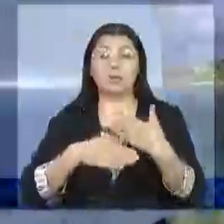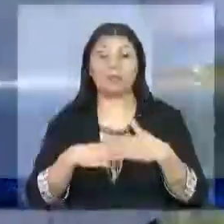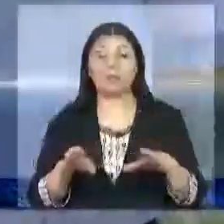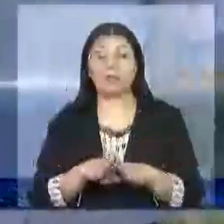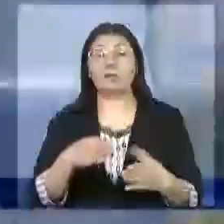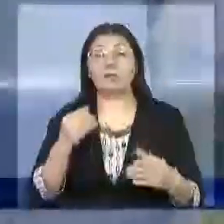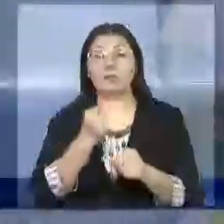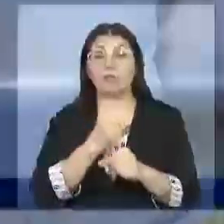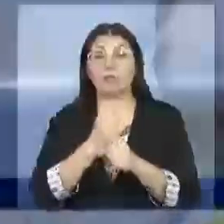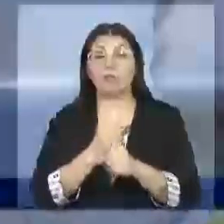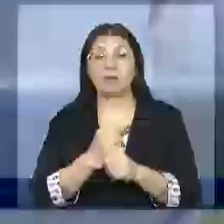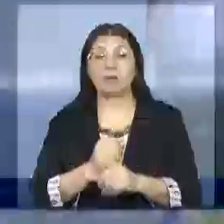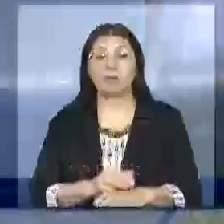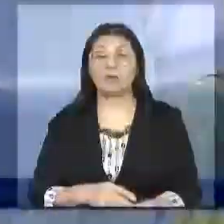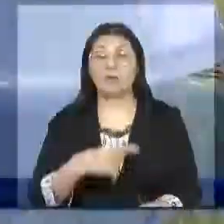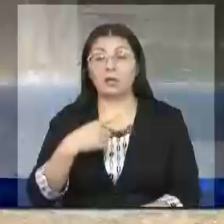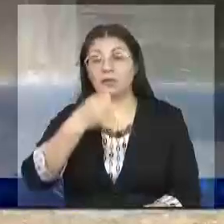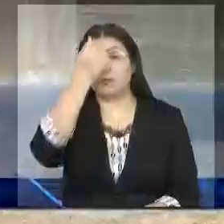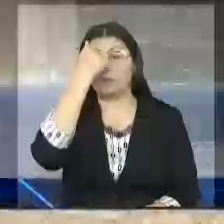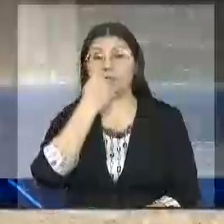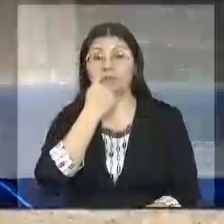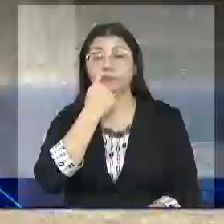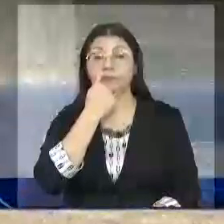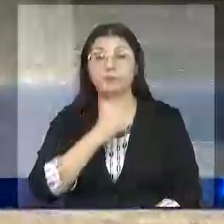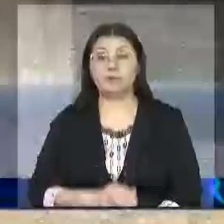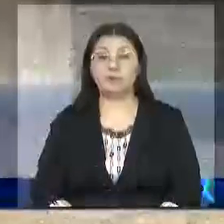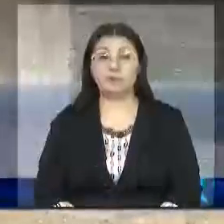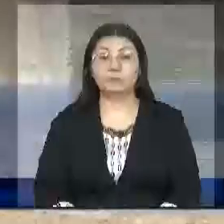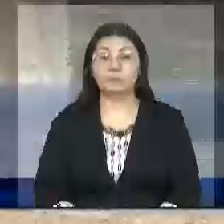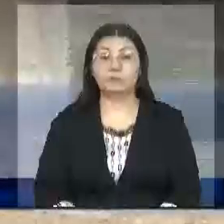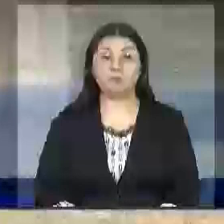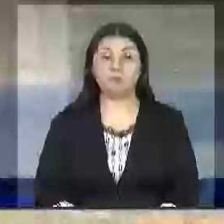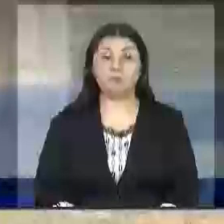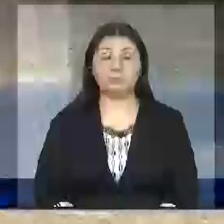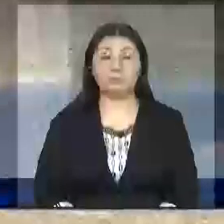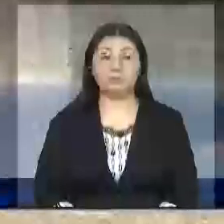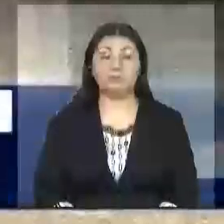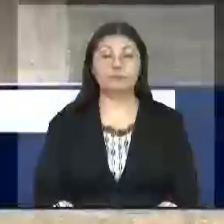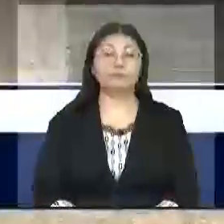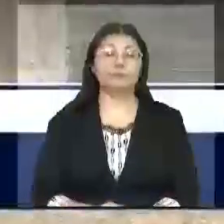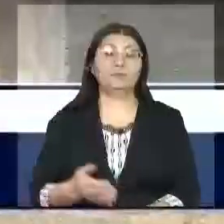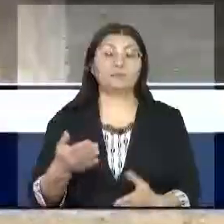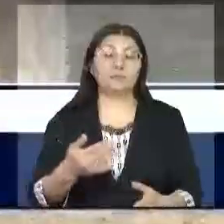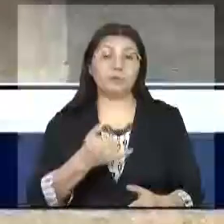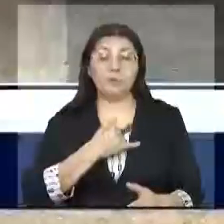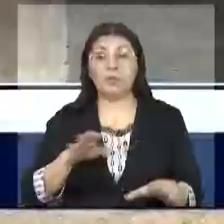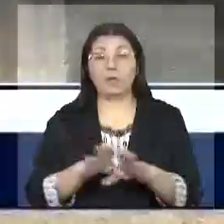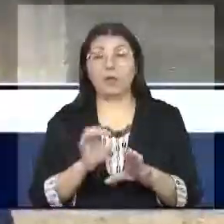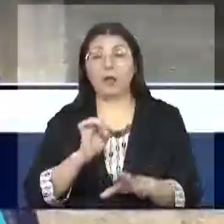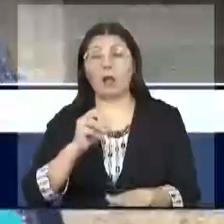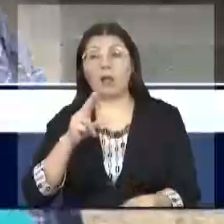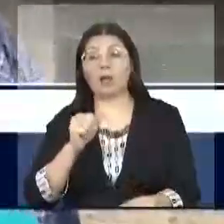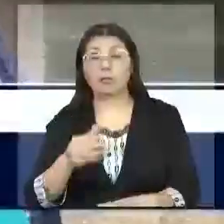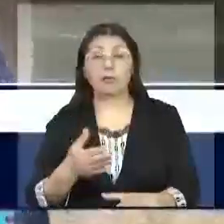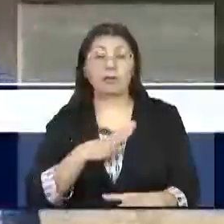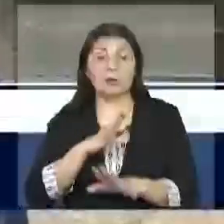них были и те, кто выразил свою благодарность. Арка. До этого в нашем крае таких арок не было, выражая